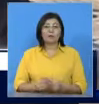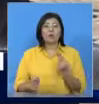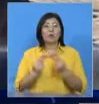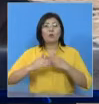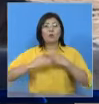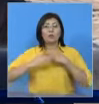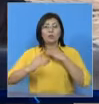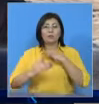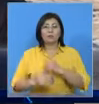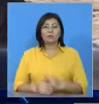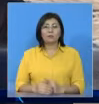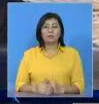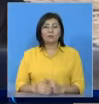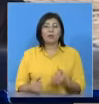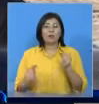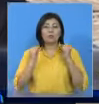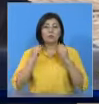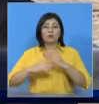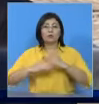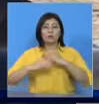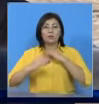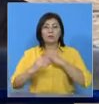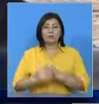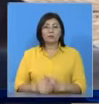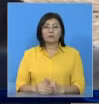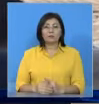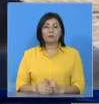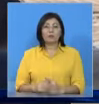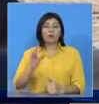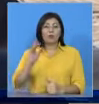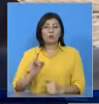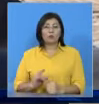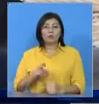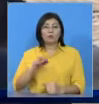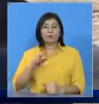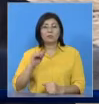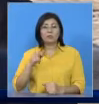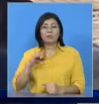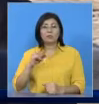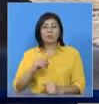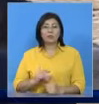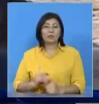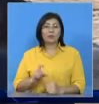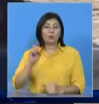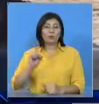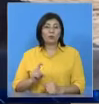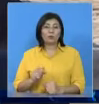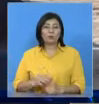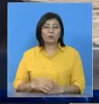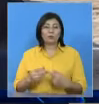алаңдары, балалар ойын алаңы, спорт алаңдары, отыратын беседкалар, орындықтар, одан